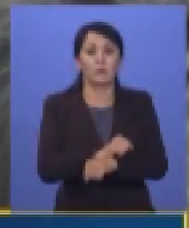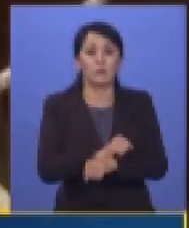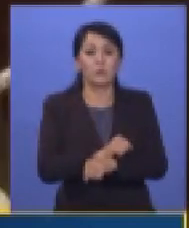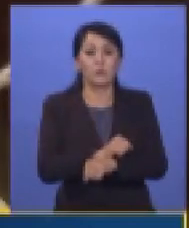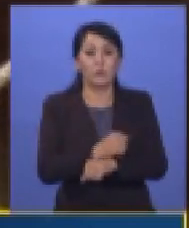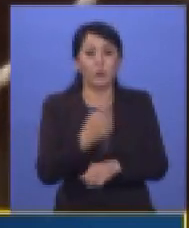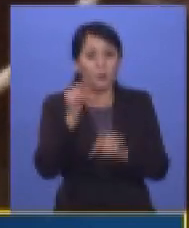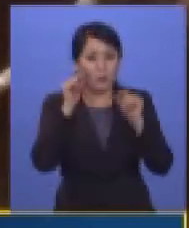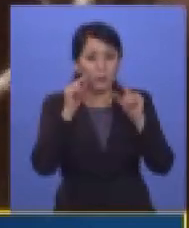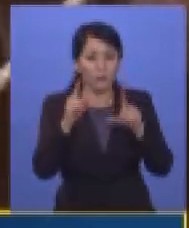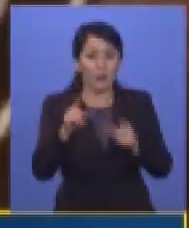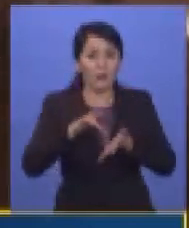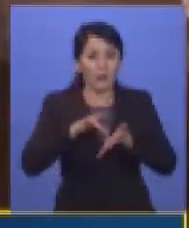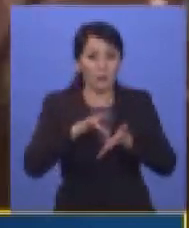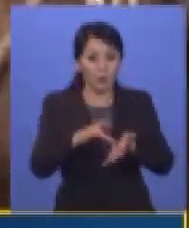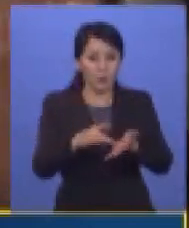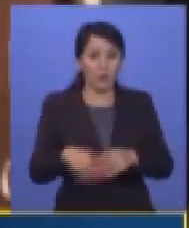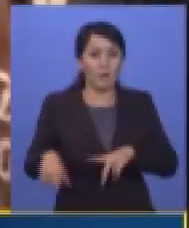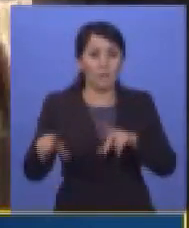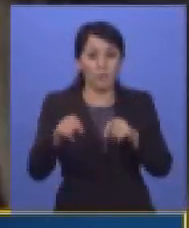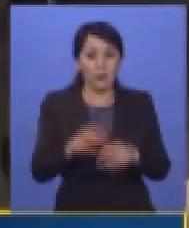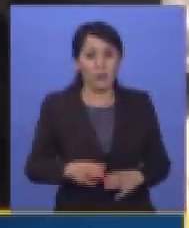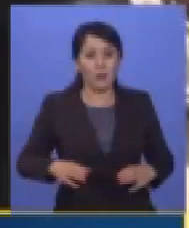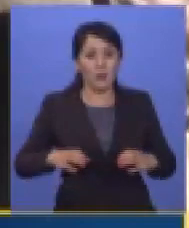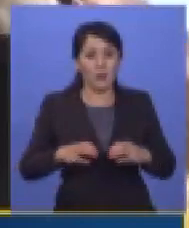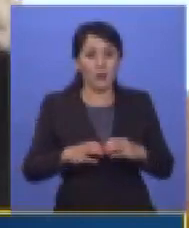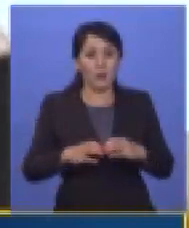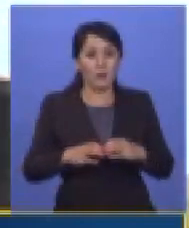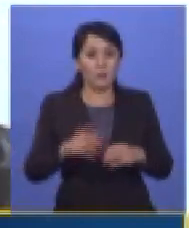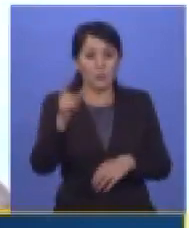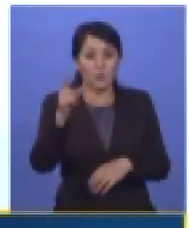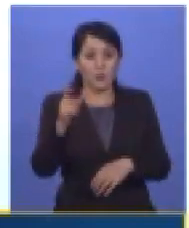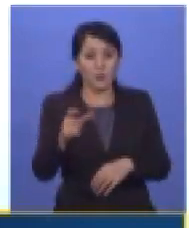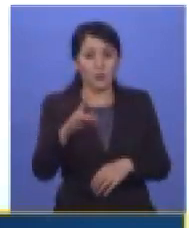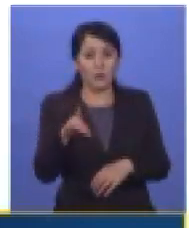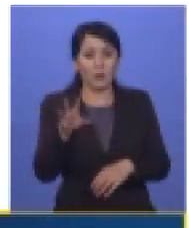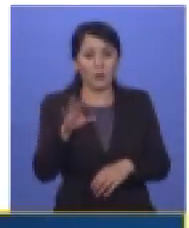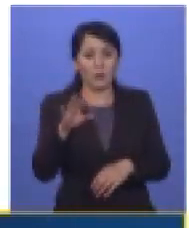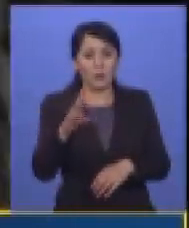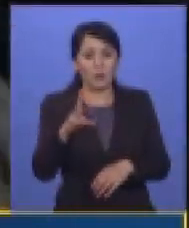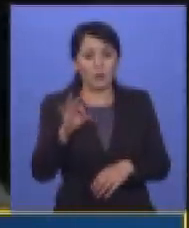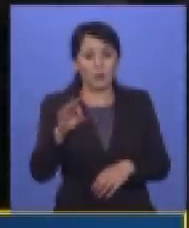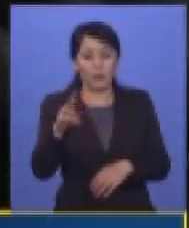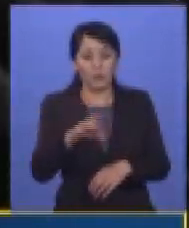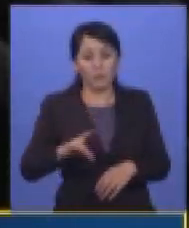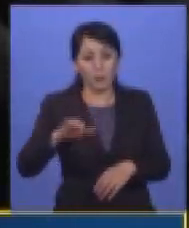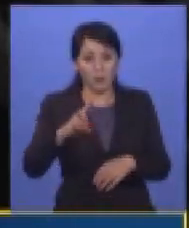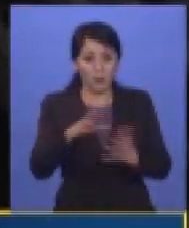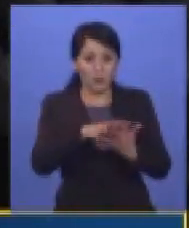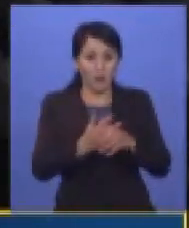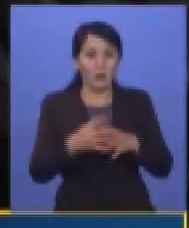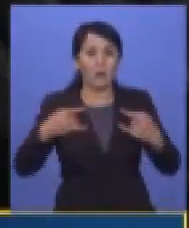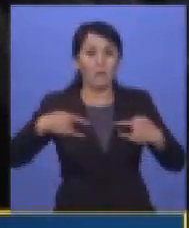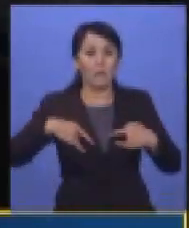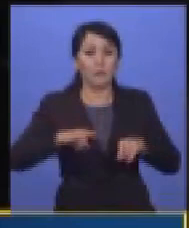қаламыз. Экспедиция барысында Қатарға қолдау көрсетіп жаңадан қосылып жатқан жандар да табылуда. Саян Байсейітов Ақмола облысының Зеренді ауданында тұрады. Бала